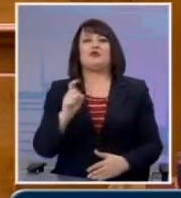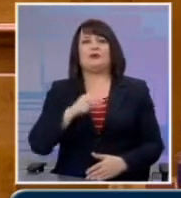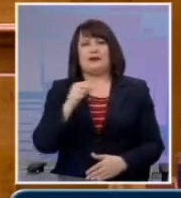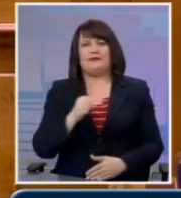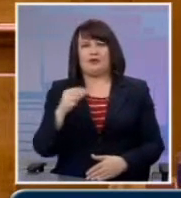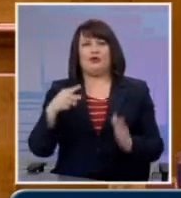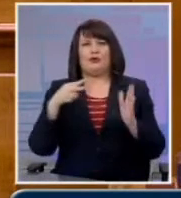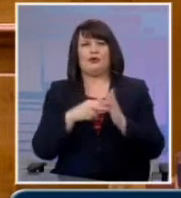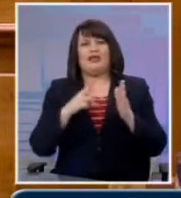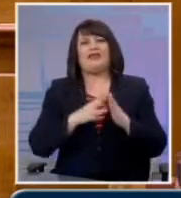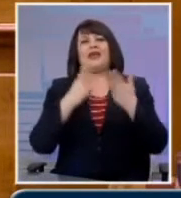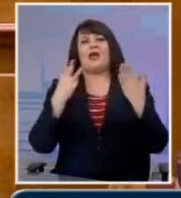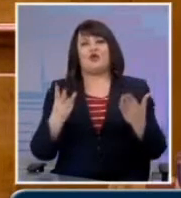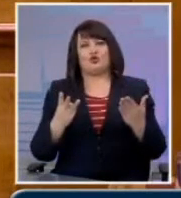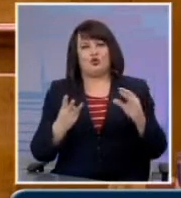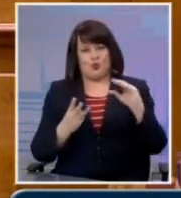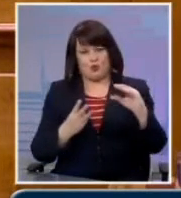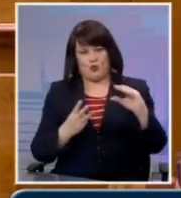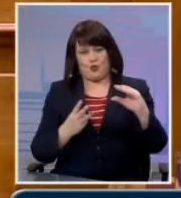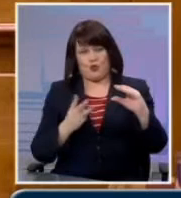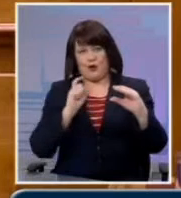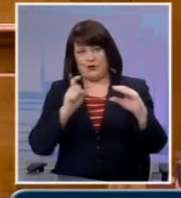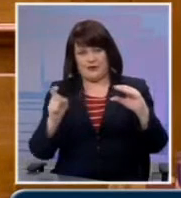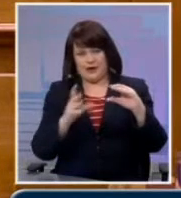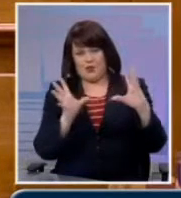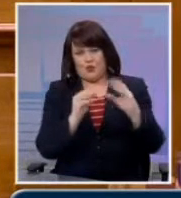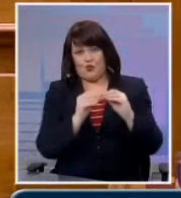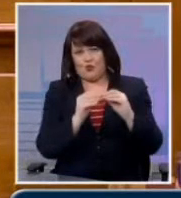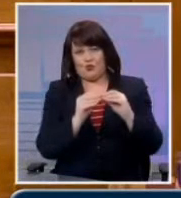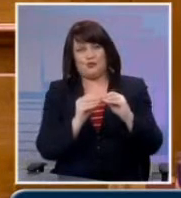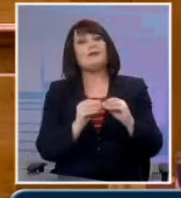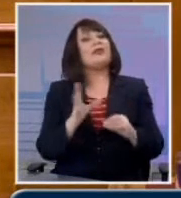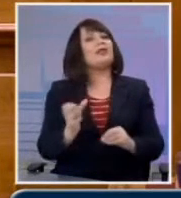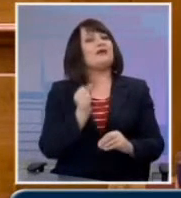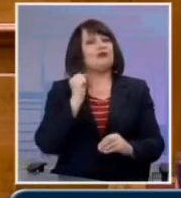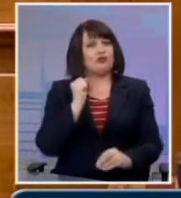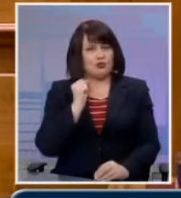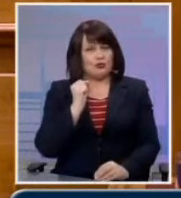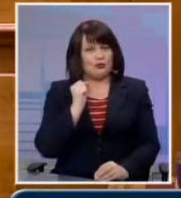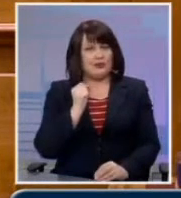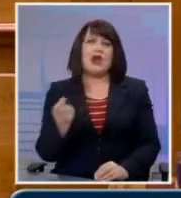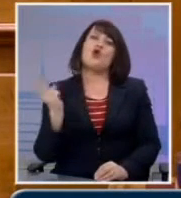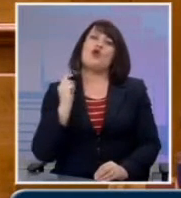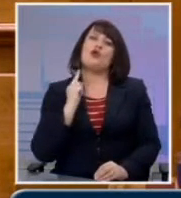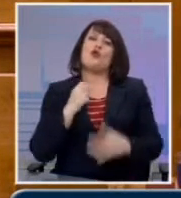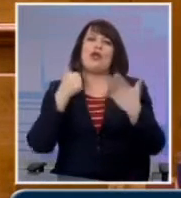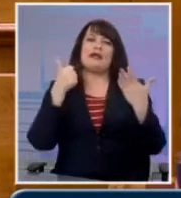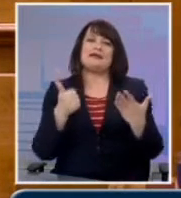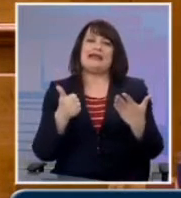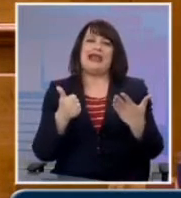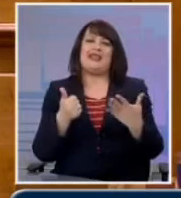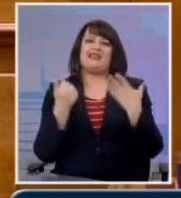του 2018 θα εξασφαλιστούν στο σύνολό τους από τον κωδικό